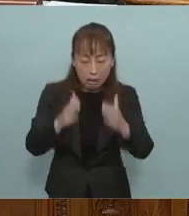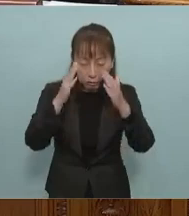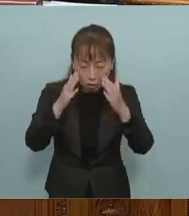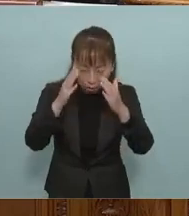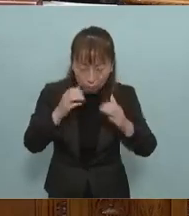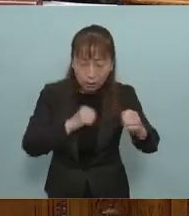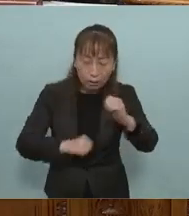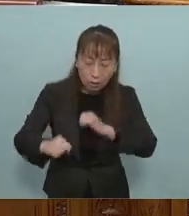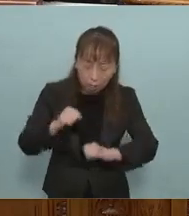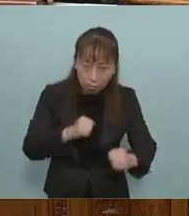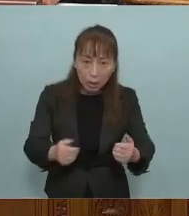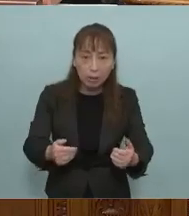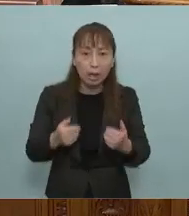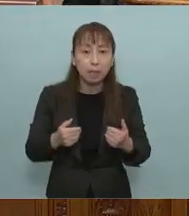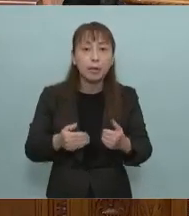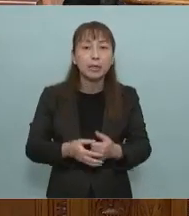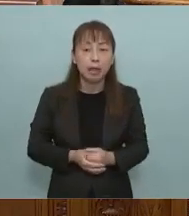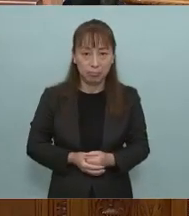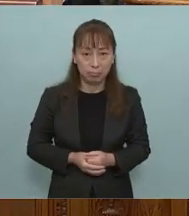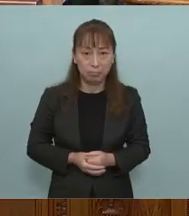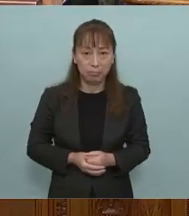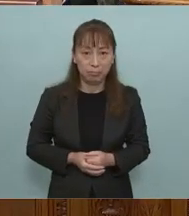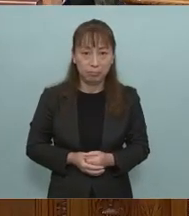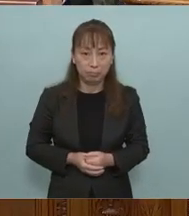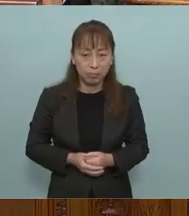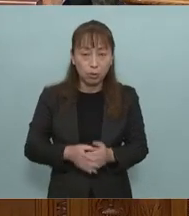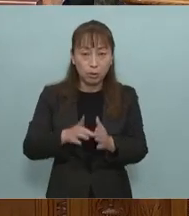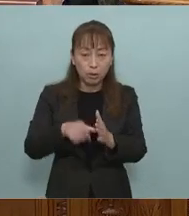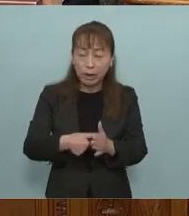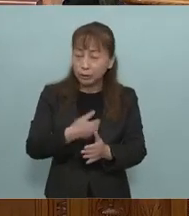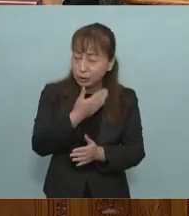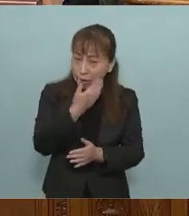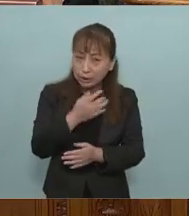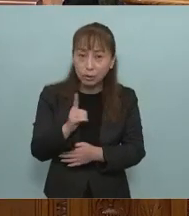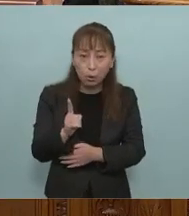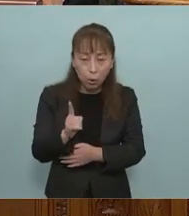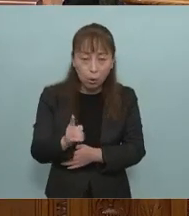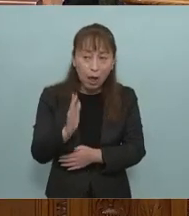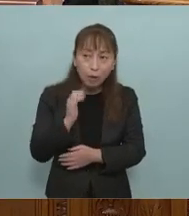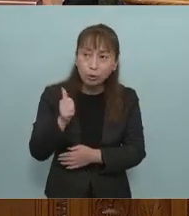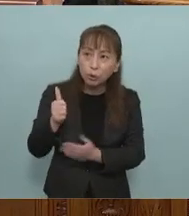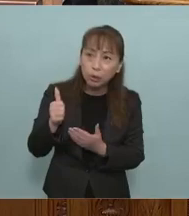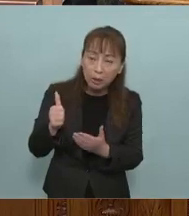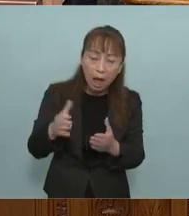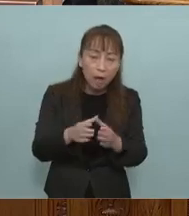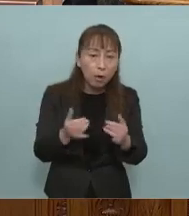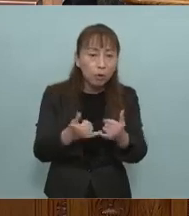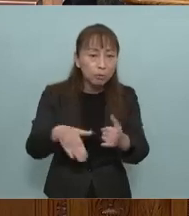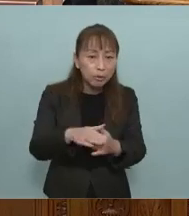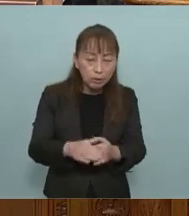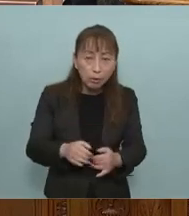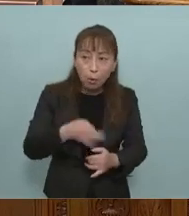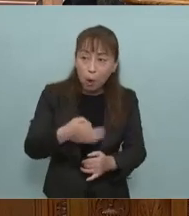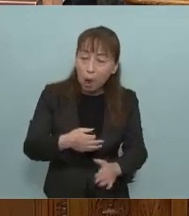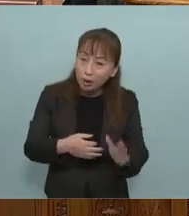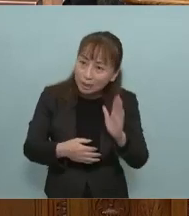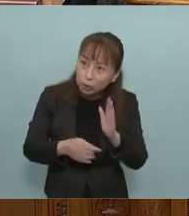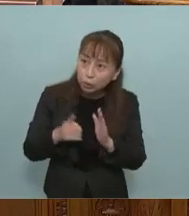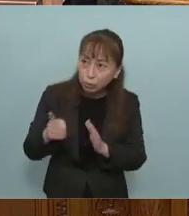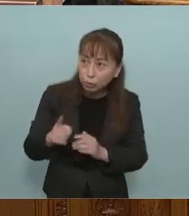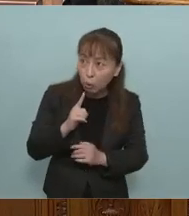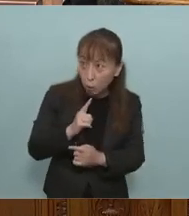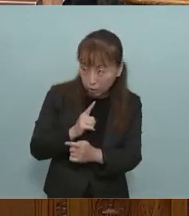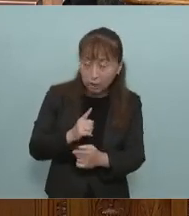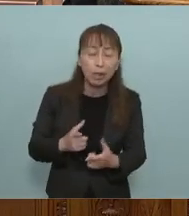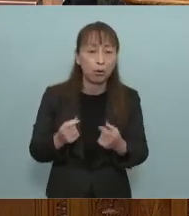取り組んでいかなければなりません。その際、大事なことは、総理が国民の声を聞くとおっしゃる